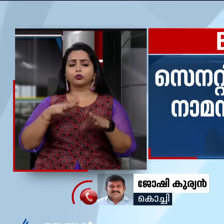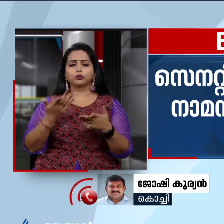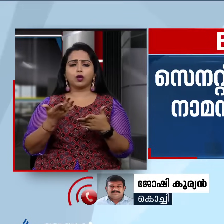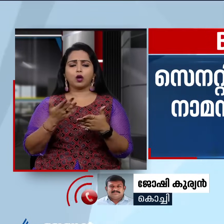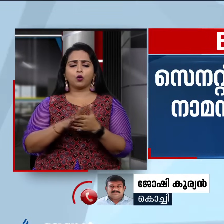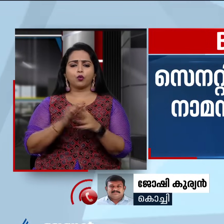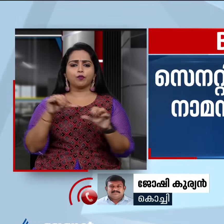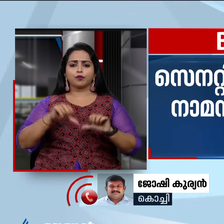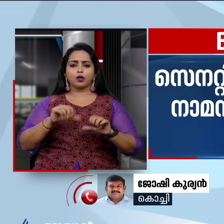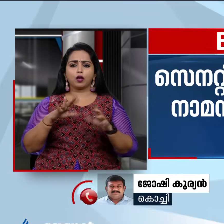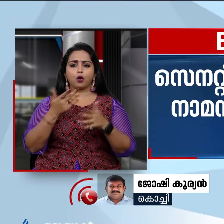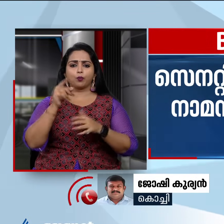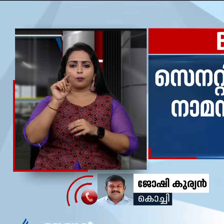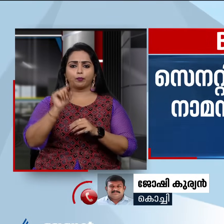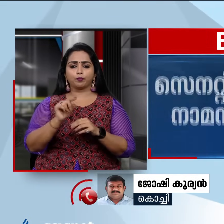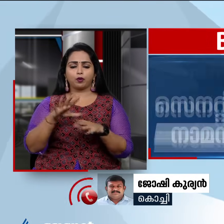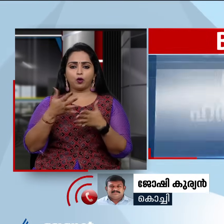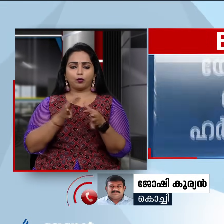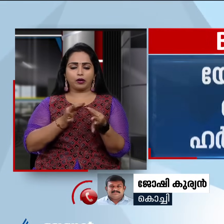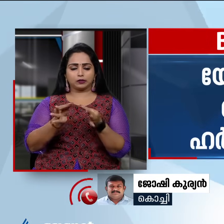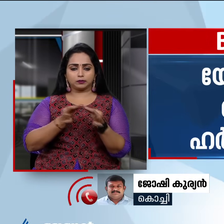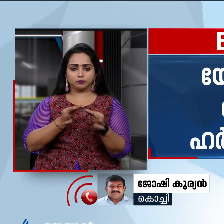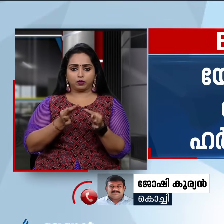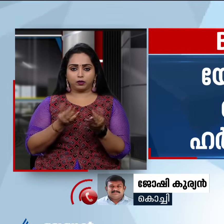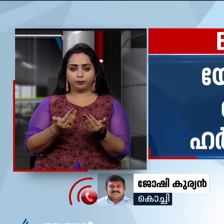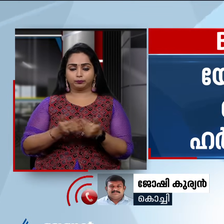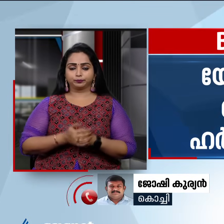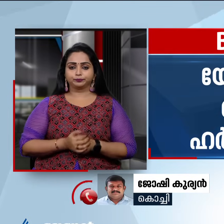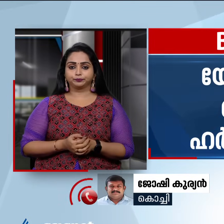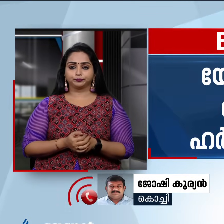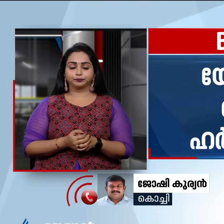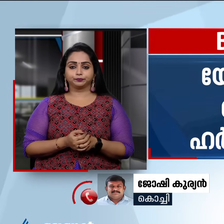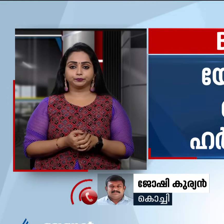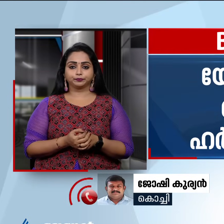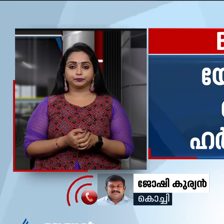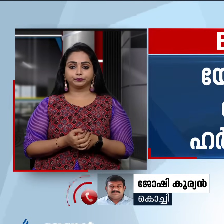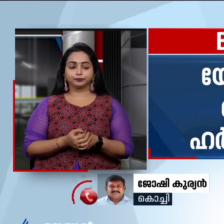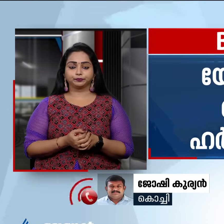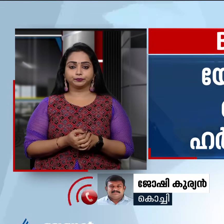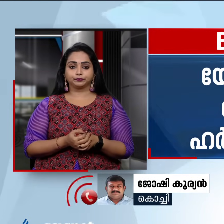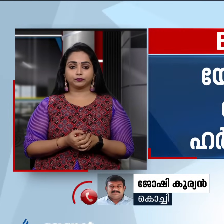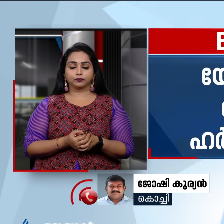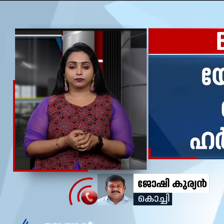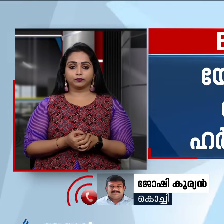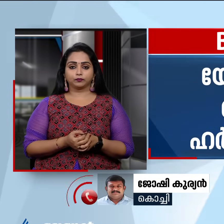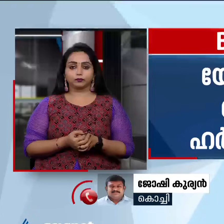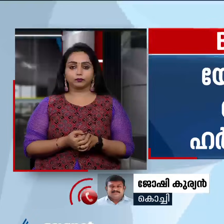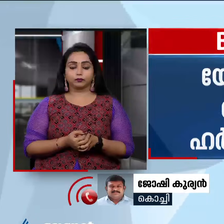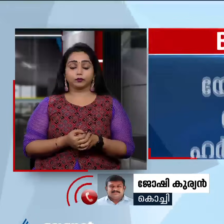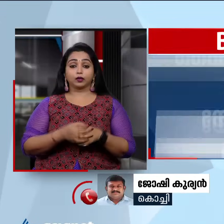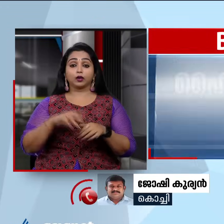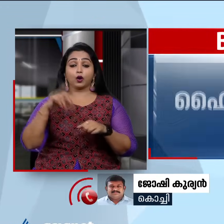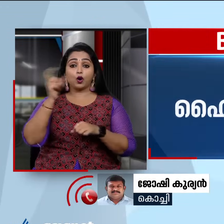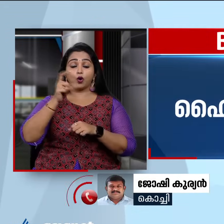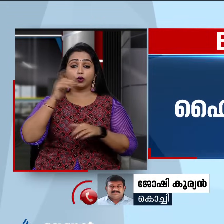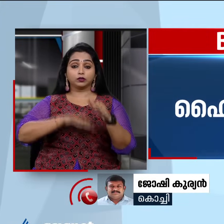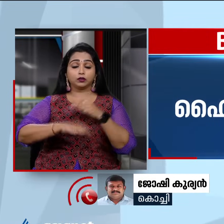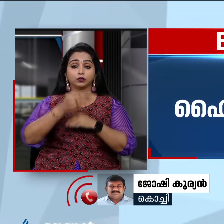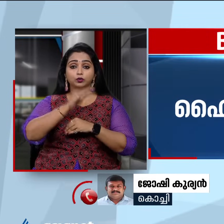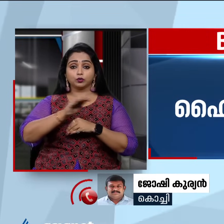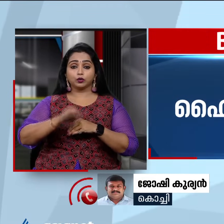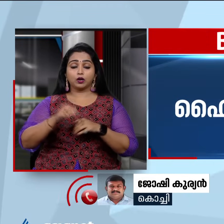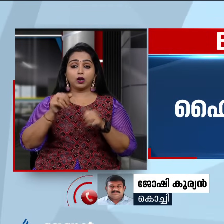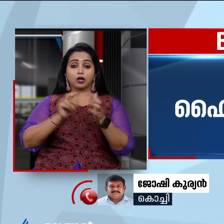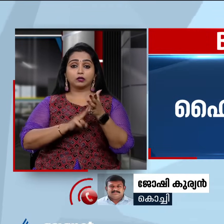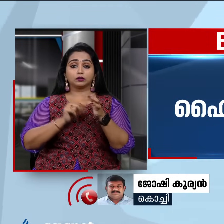പോയത്? എന്താണ് ഗവർണർ നടപടിക്കെതിരെ ഉയരുന്ന ചോദ്യങ്ങൾ? അനൂപ്, മാറിവാനി സ്കൂളിലെ വിദ്യാർത്ഥികളായ നന്ദകിഷോർ ഒപ്പം